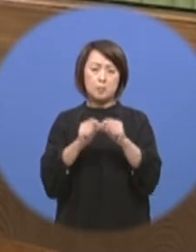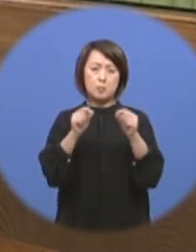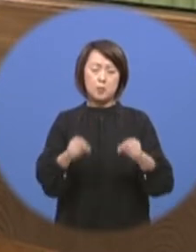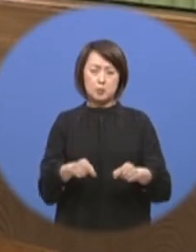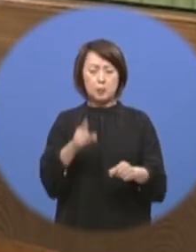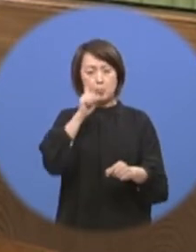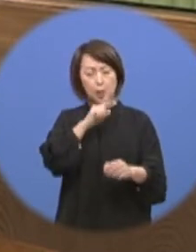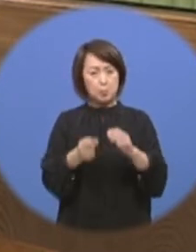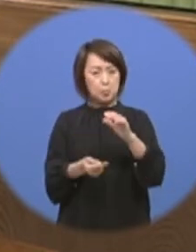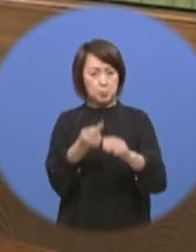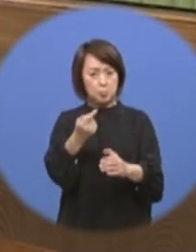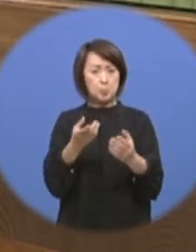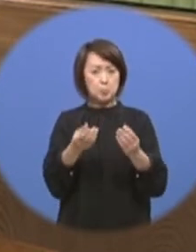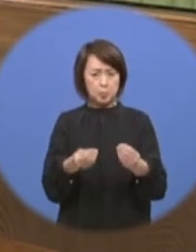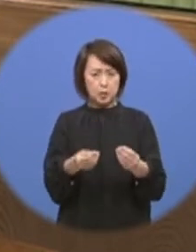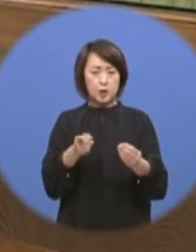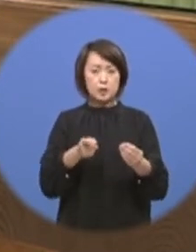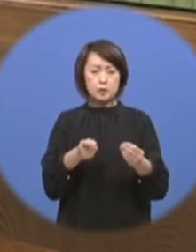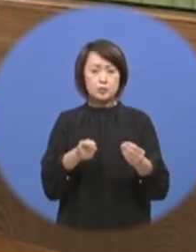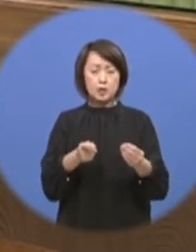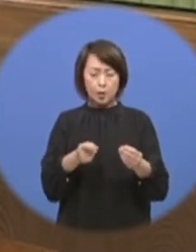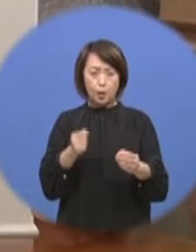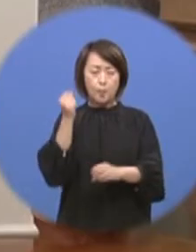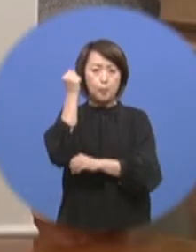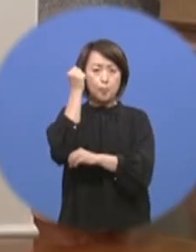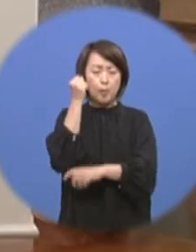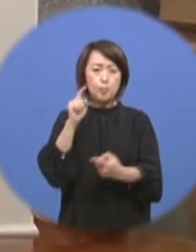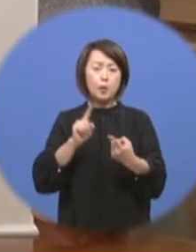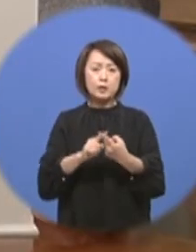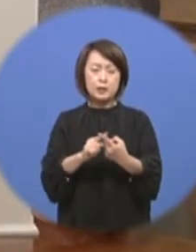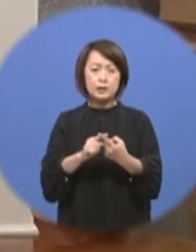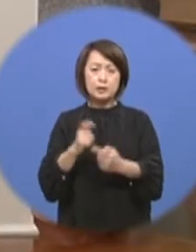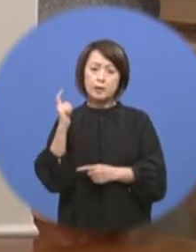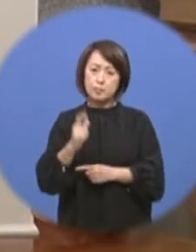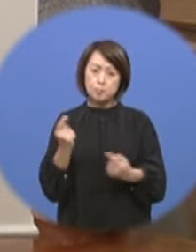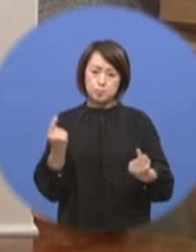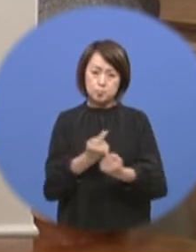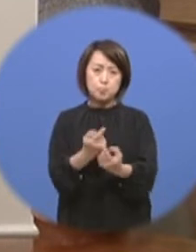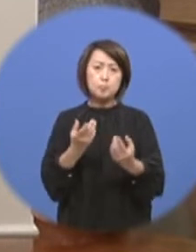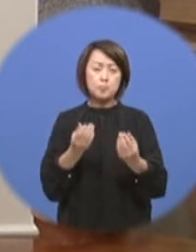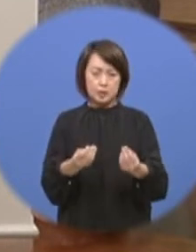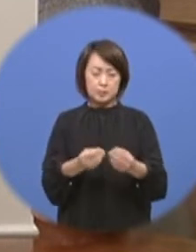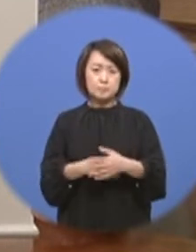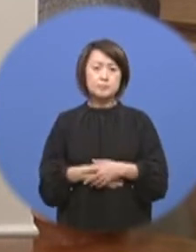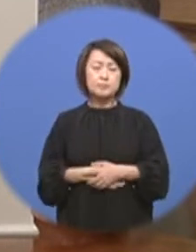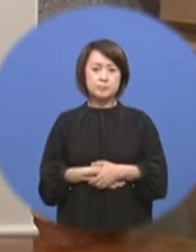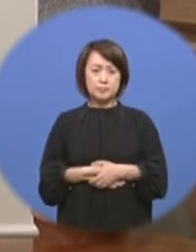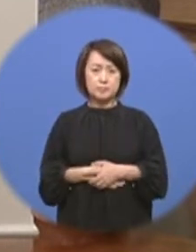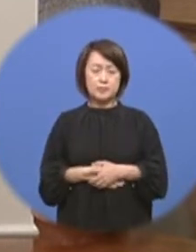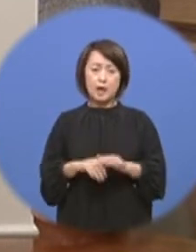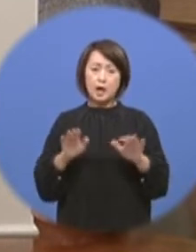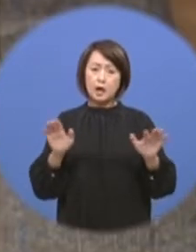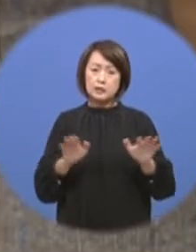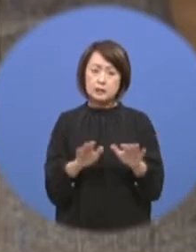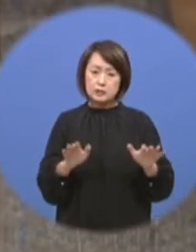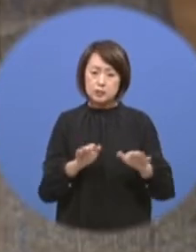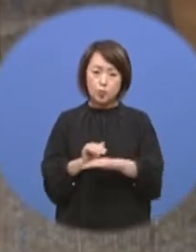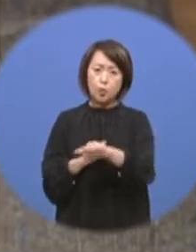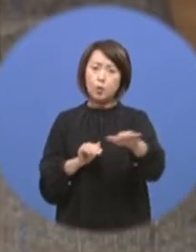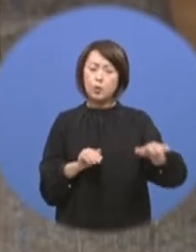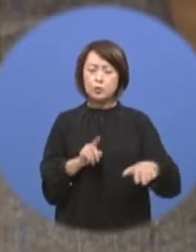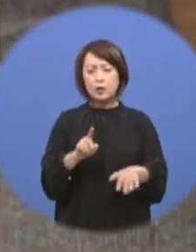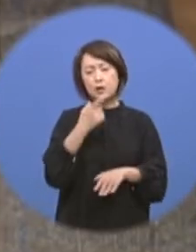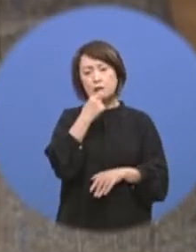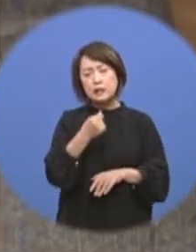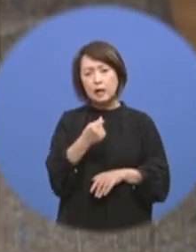しましたそれを抜本的に強化しましたでまず児童の中でですねなんかこう言いたいこと